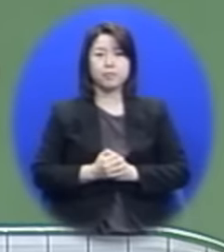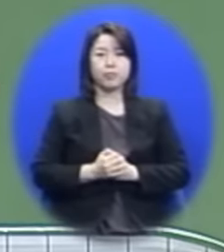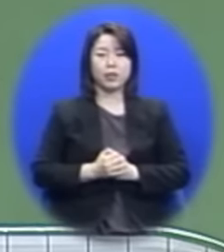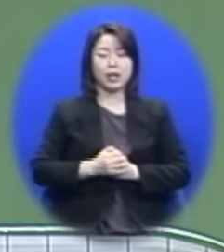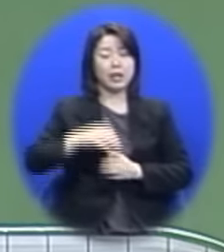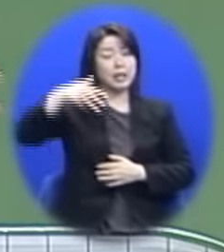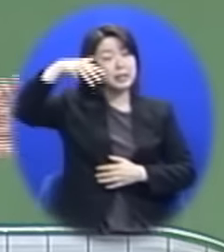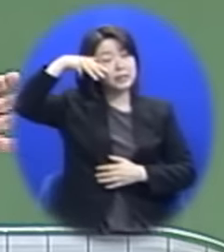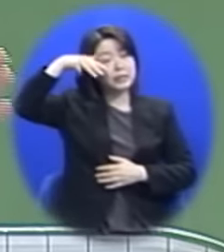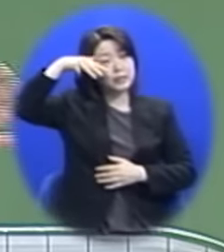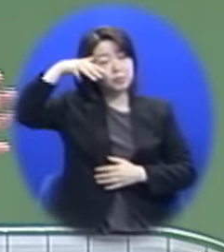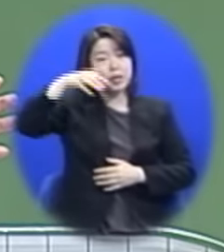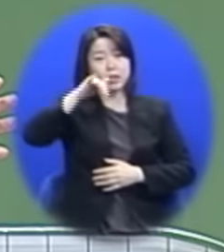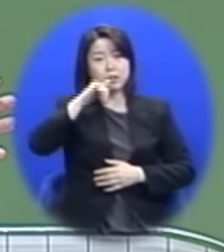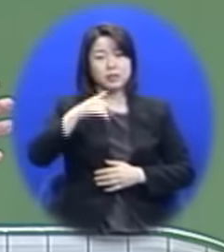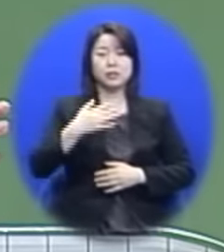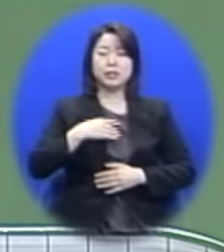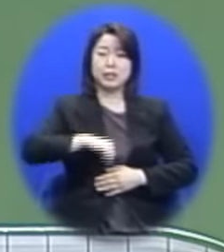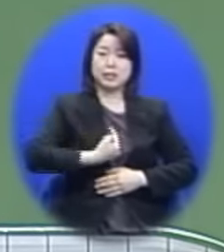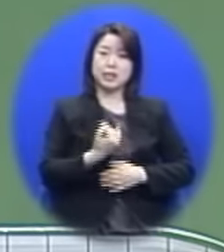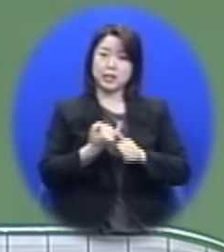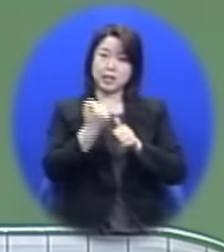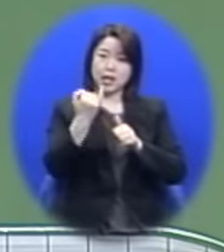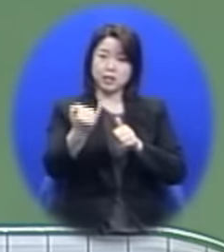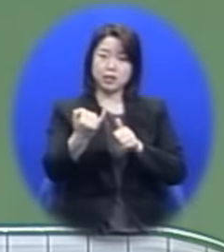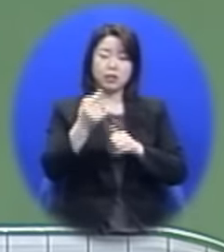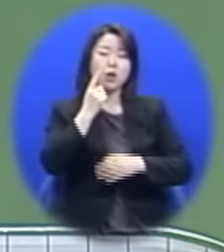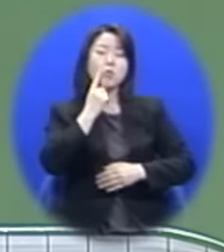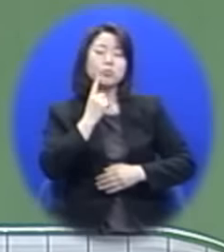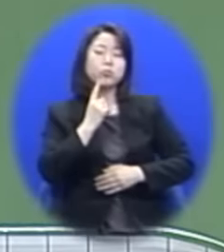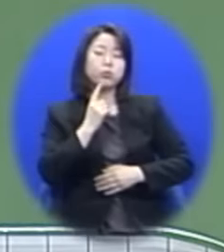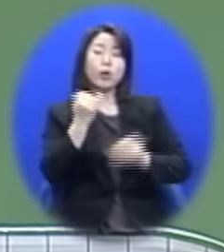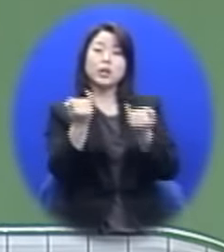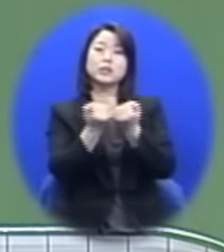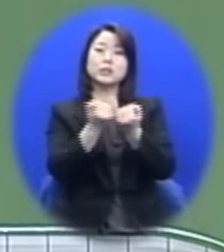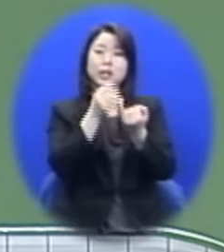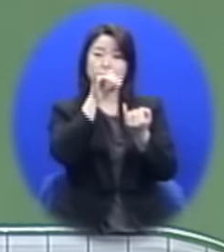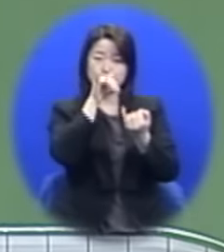치매에 걸린 자기의 아내를 부러워하는 여자가 있더라.